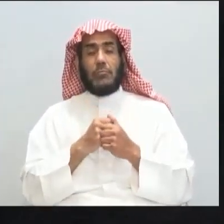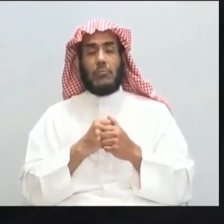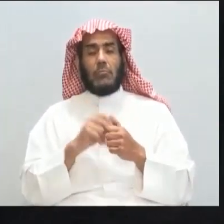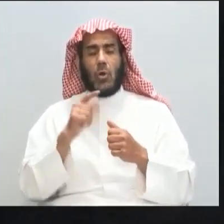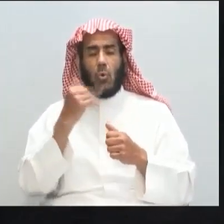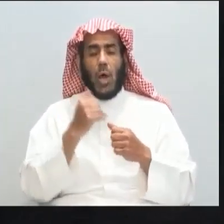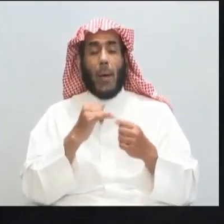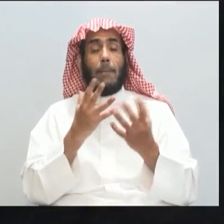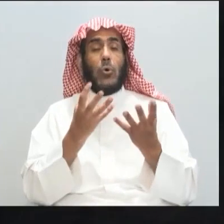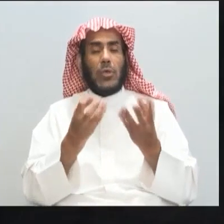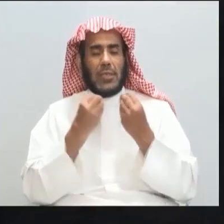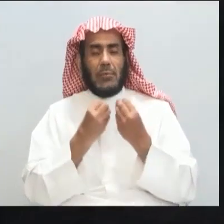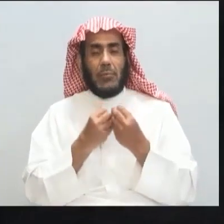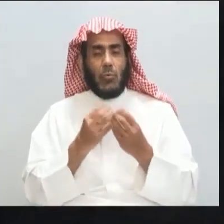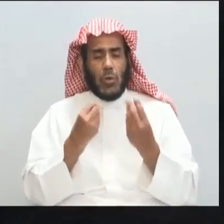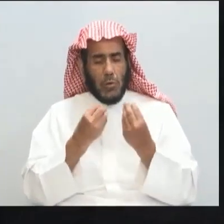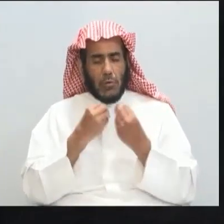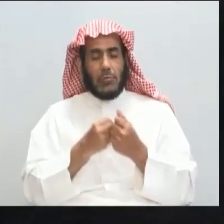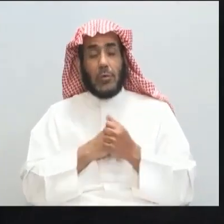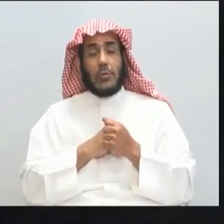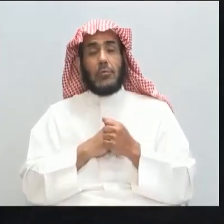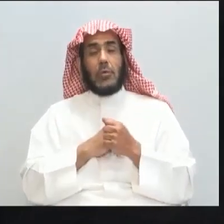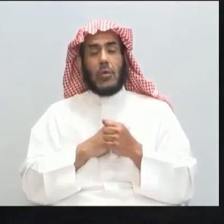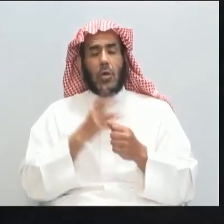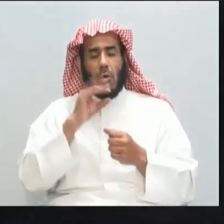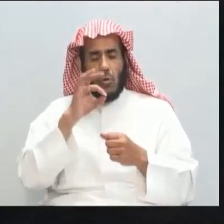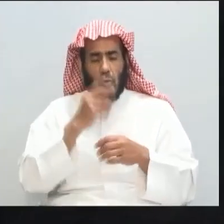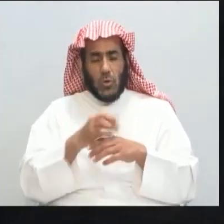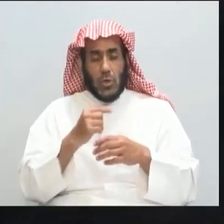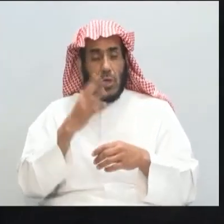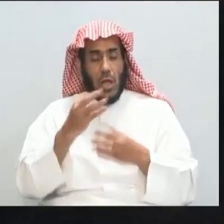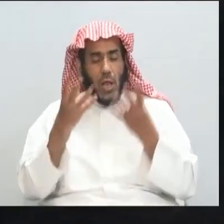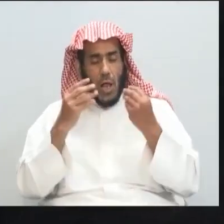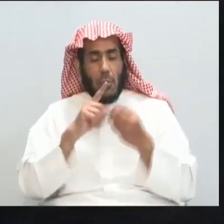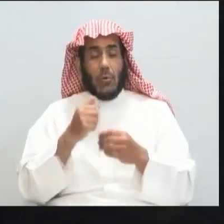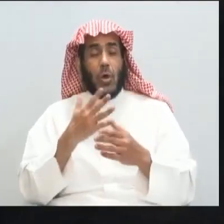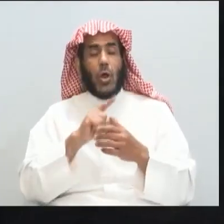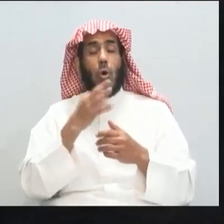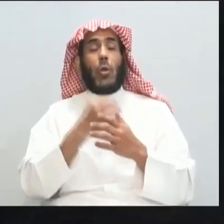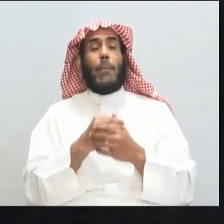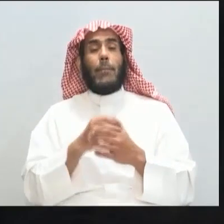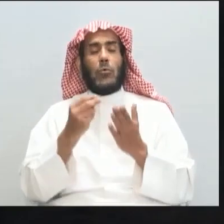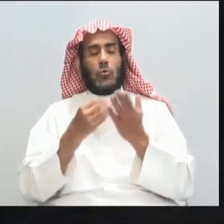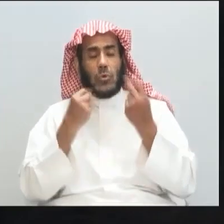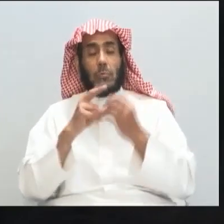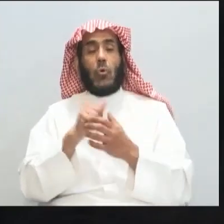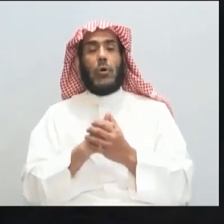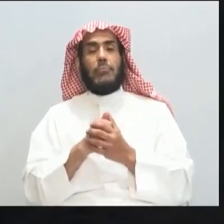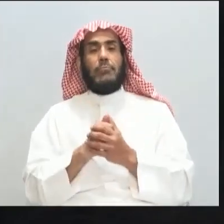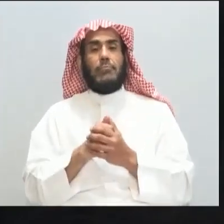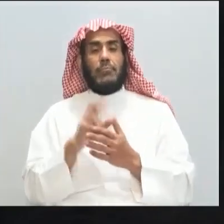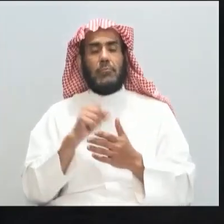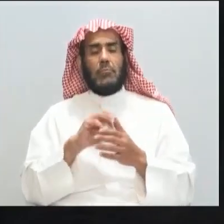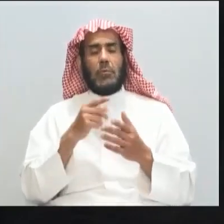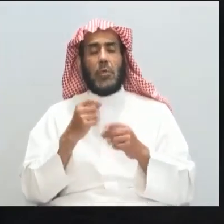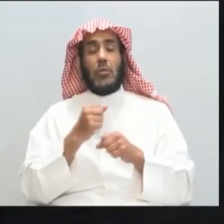اللغه مكتسبه اللغه مكتسبه منذ الصغر يتعلمها الابناء العربيه وهي لغه الام اذا تكتسب اللغه طيب